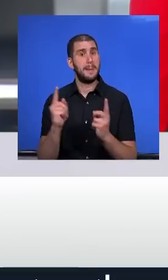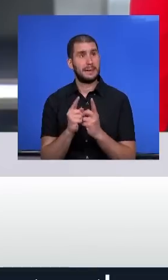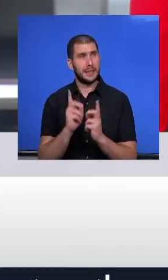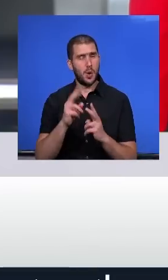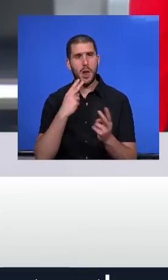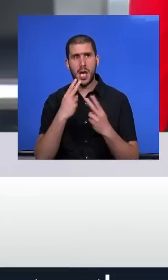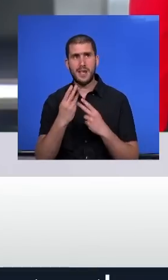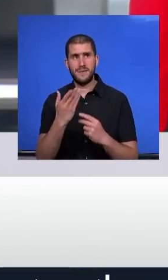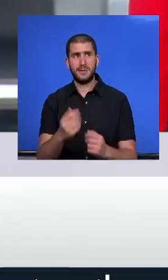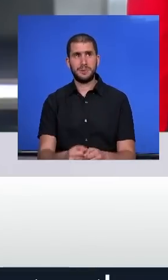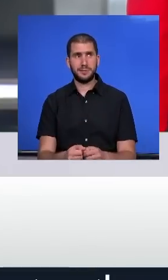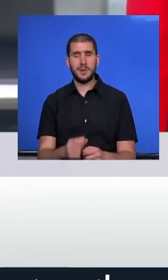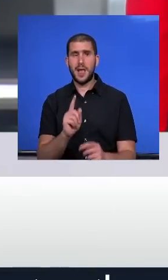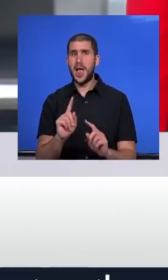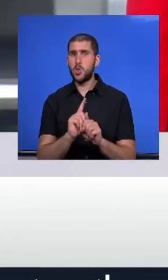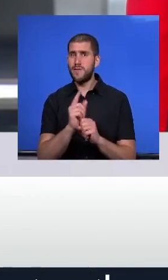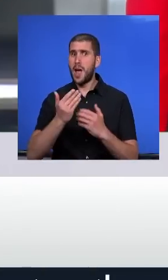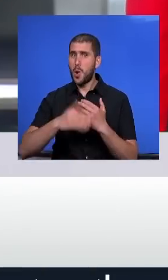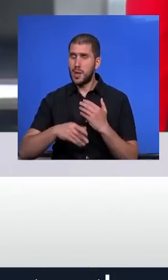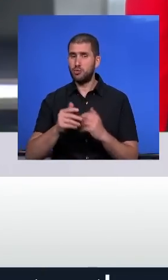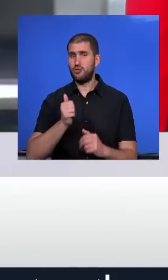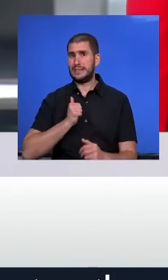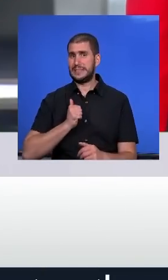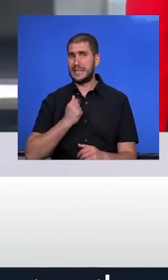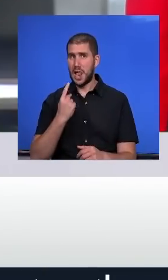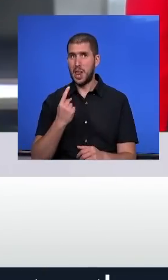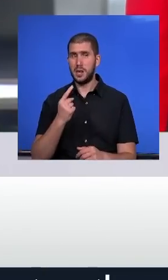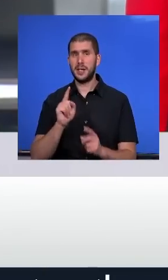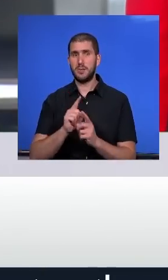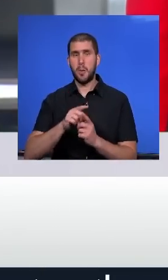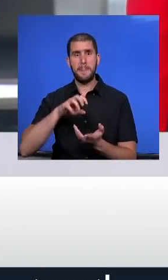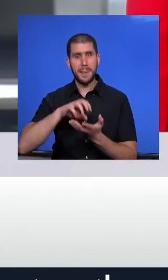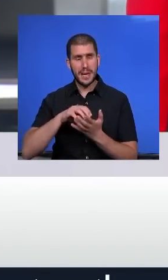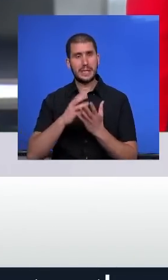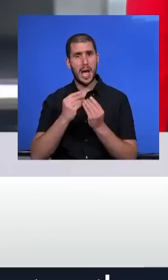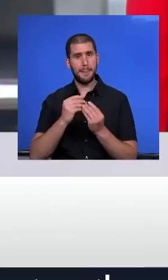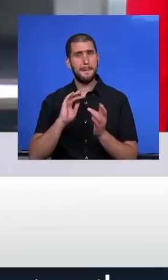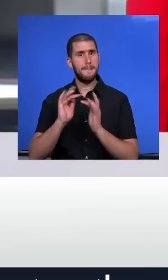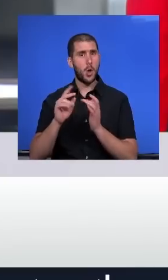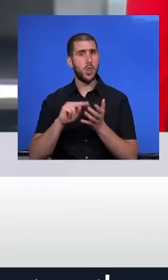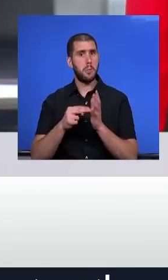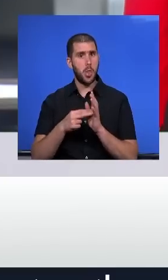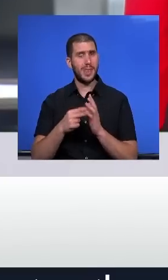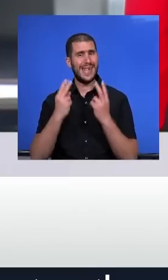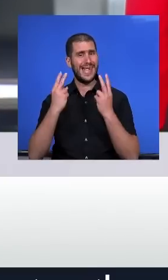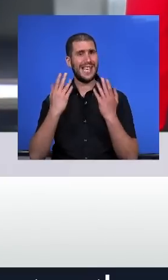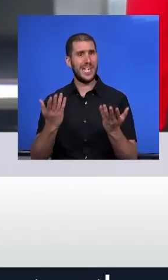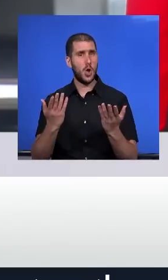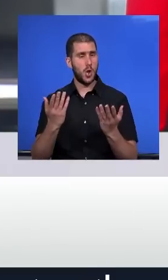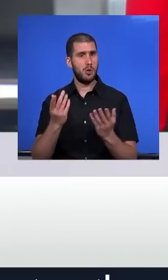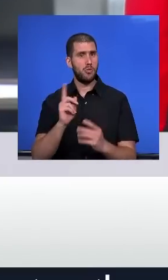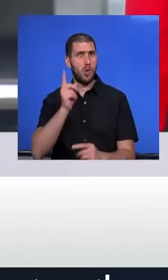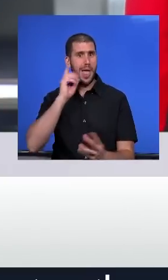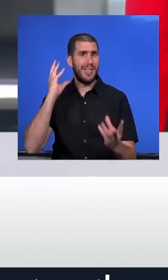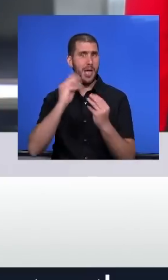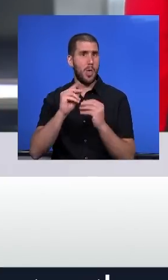להתייחסותך בכלל, לתקופה האחרונה, כשצהל עומד במרכז של הרבה מאוד מחלוקות פוליטיות, ערכיות, שלא ידענו